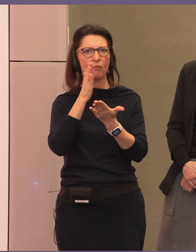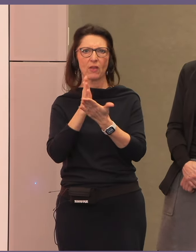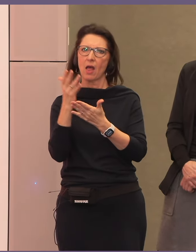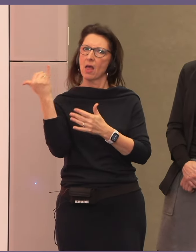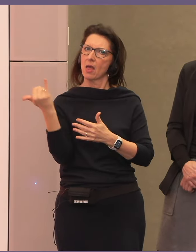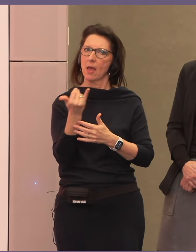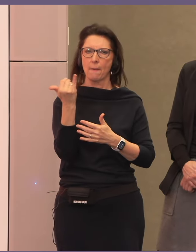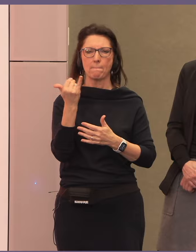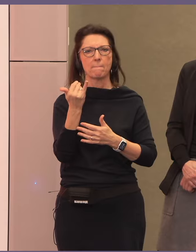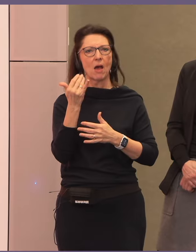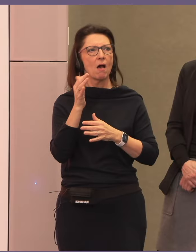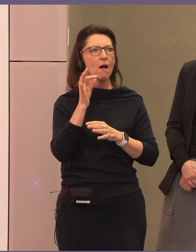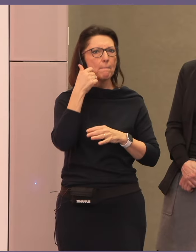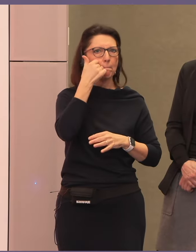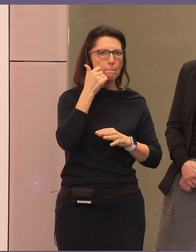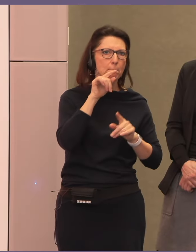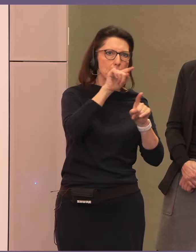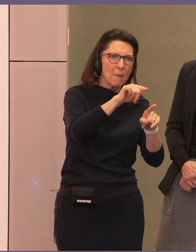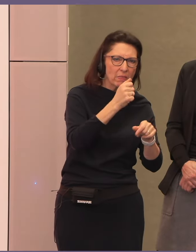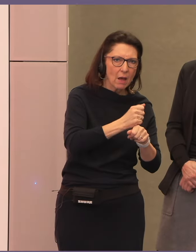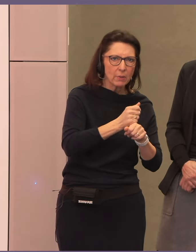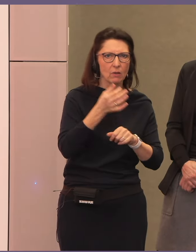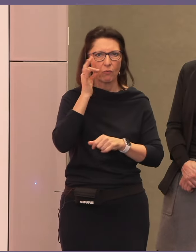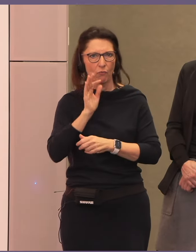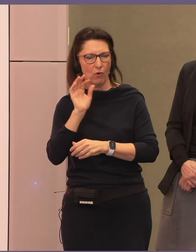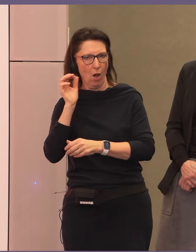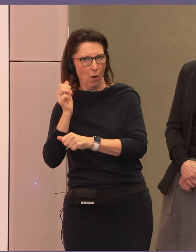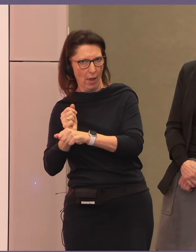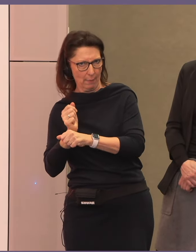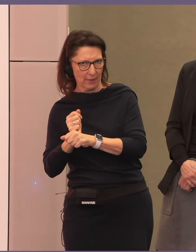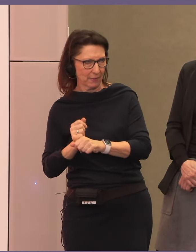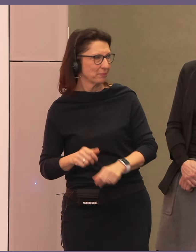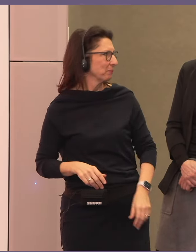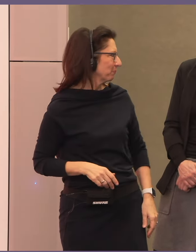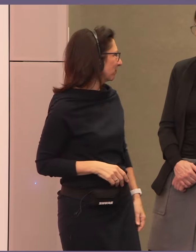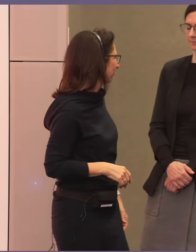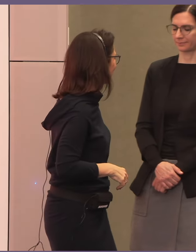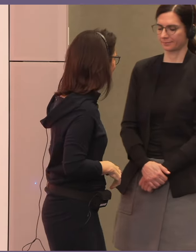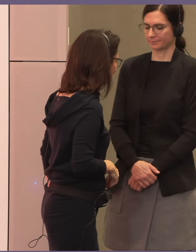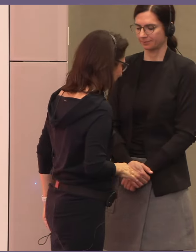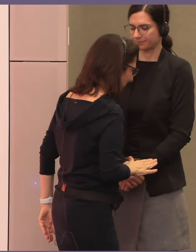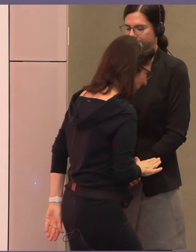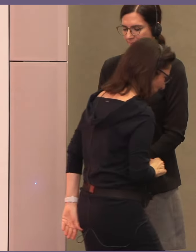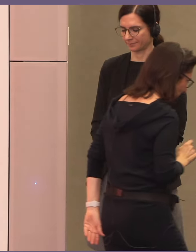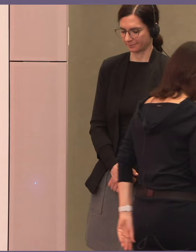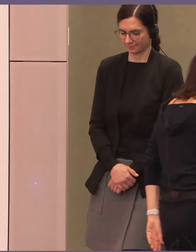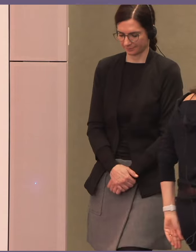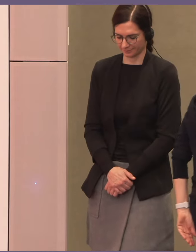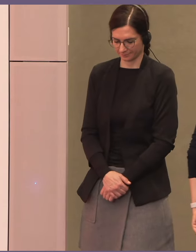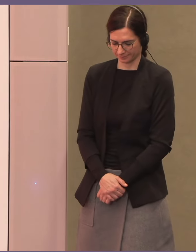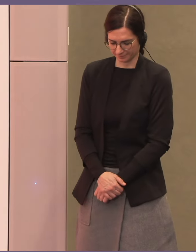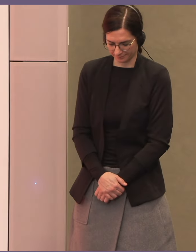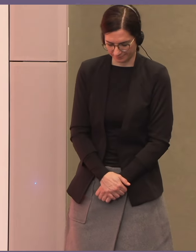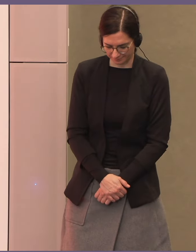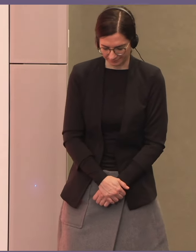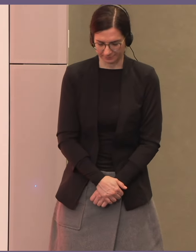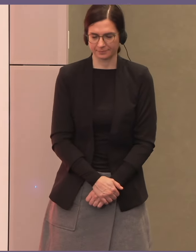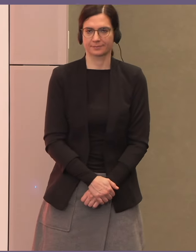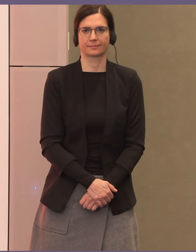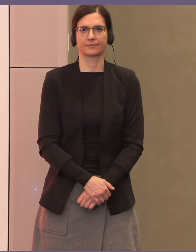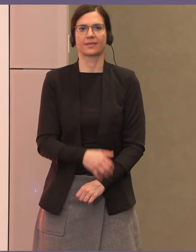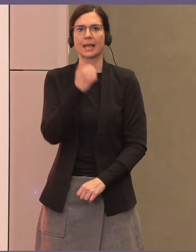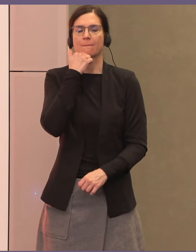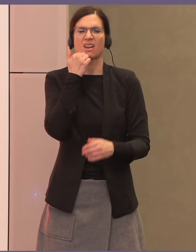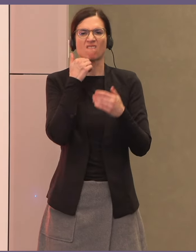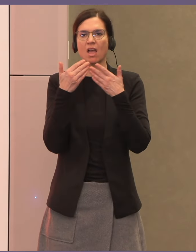Die räumliche und symbolische Unterscheidung zwischen dem Privaten und dem Öffentlichen dient bis